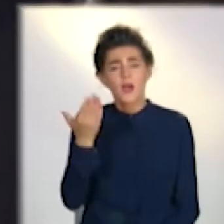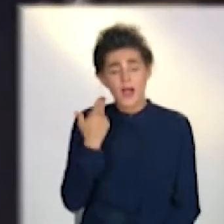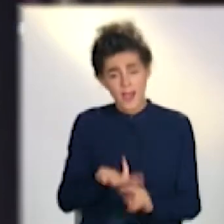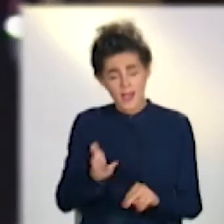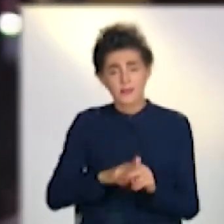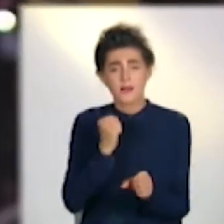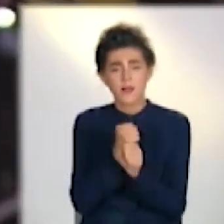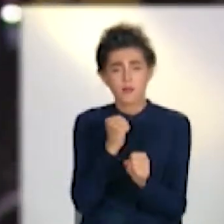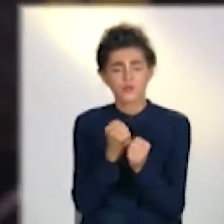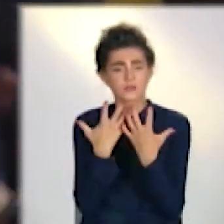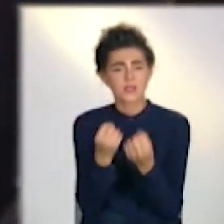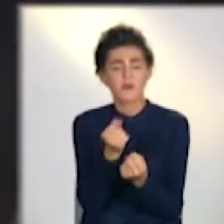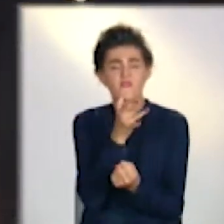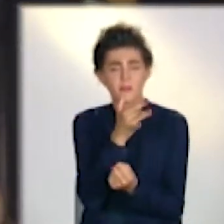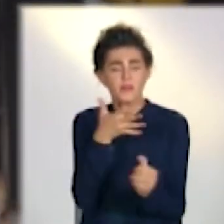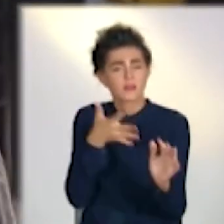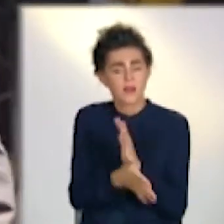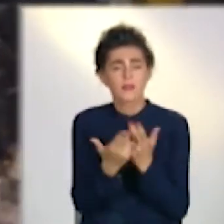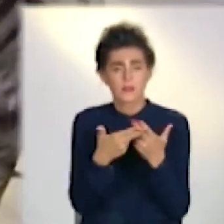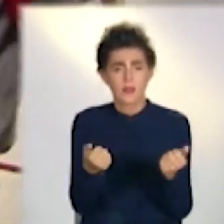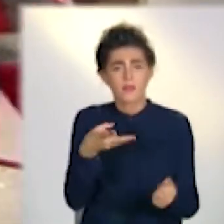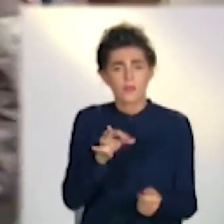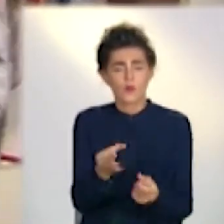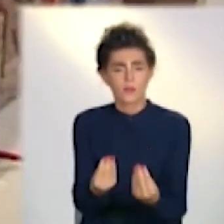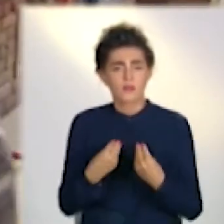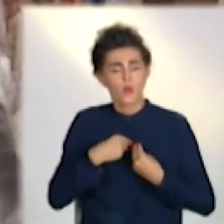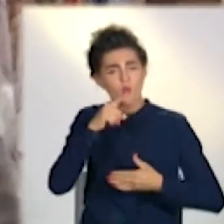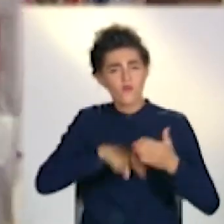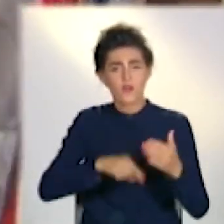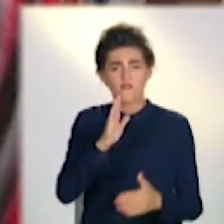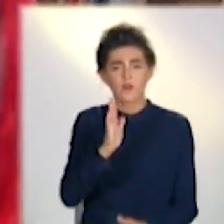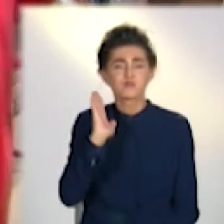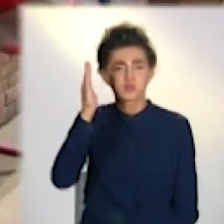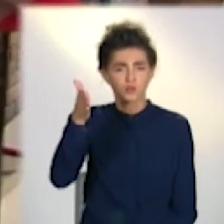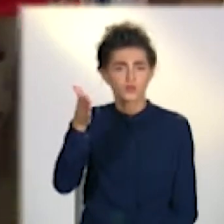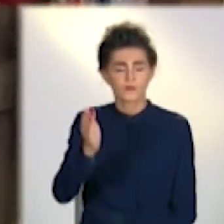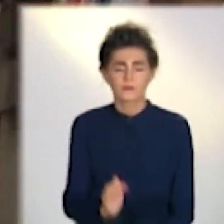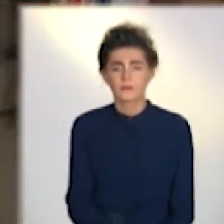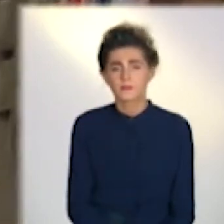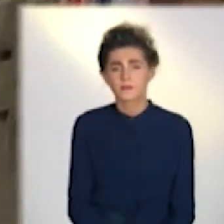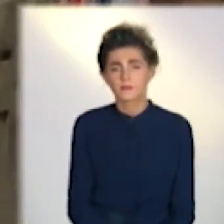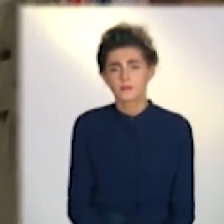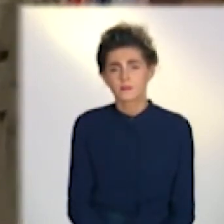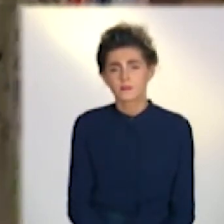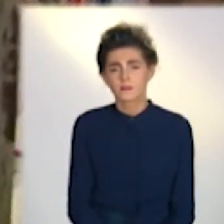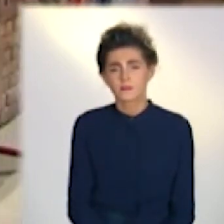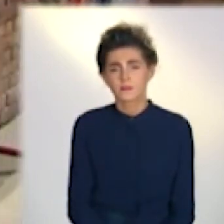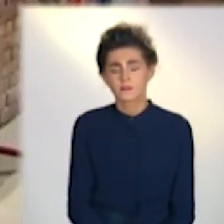хоч і забирає багато часу, але додає впевненості у майбутньому. Максим Чумак, Віктор Зубенко, телеканал «Донбас».